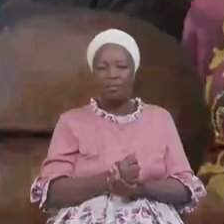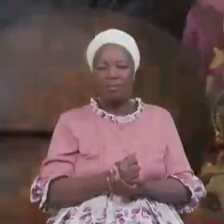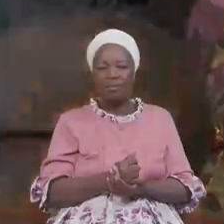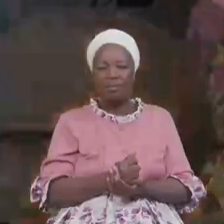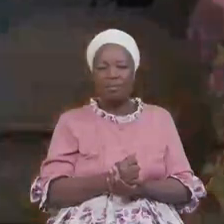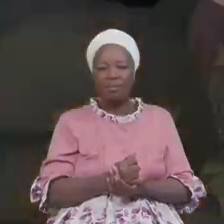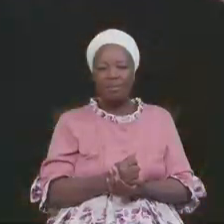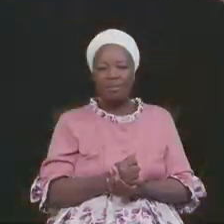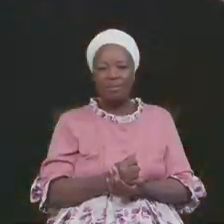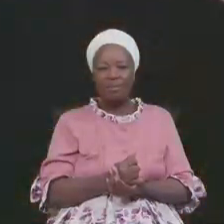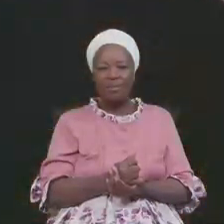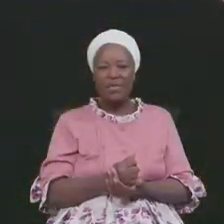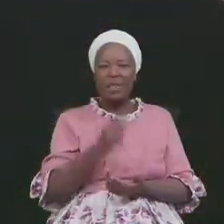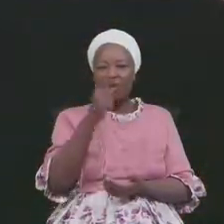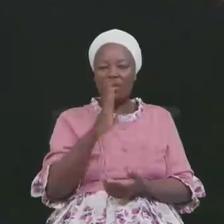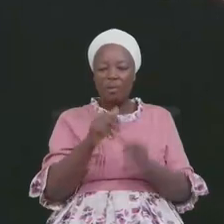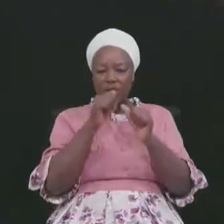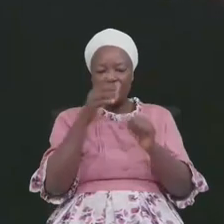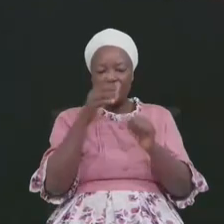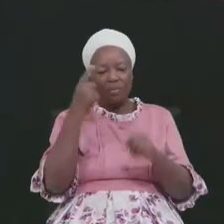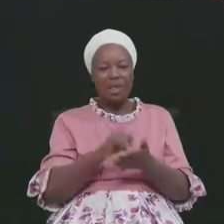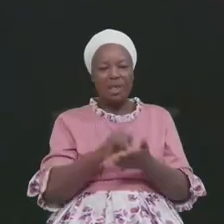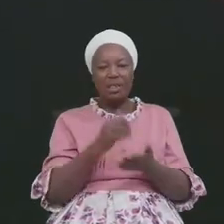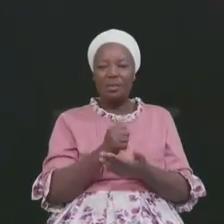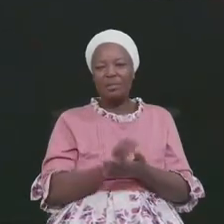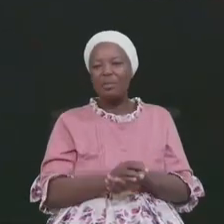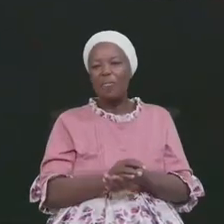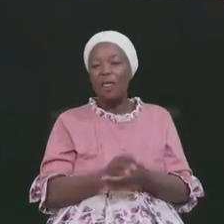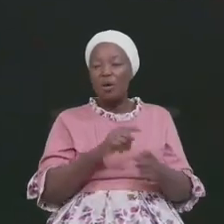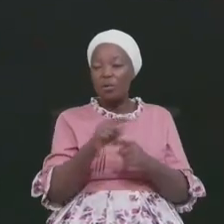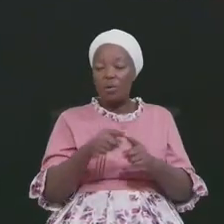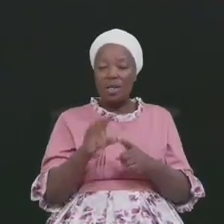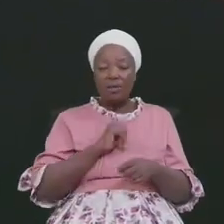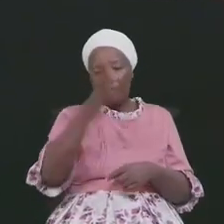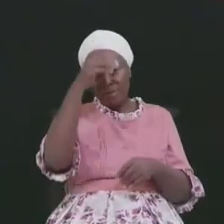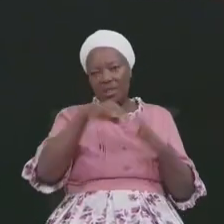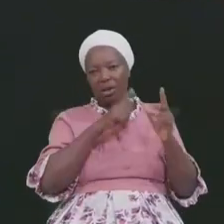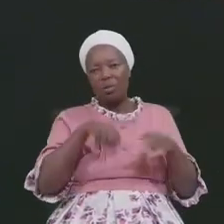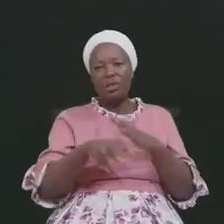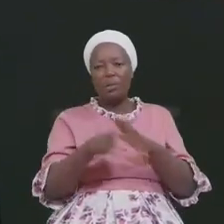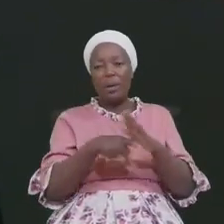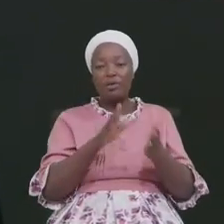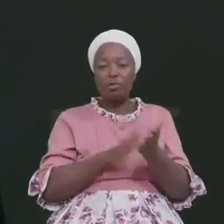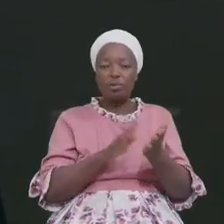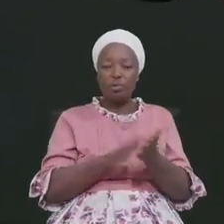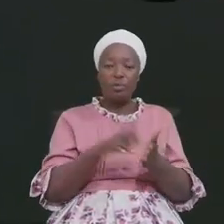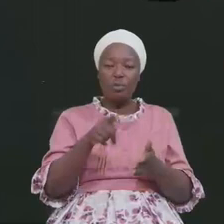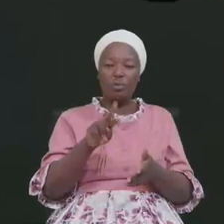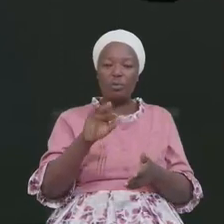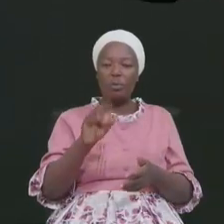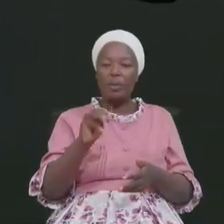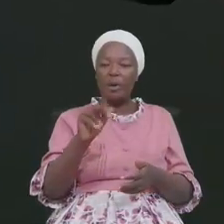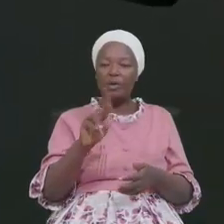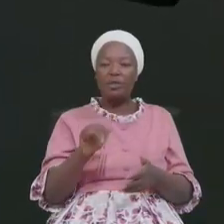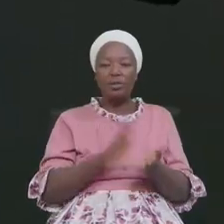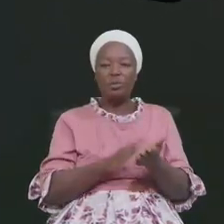Nous étions primaire et nous avons fini la première session. La raison pour laquelle nous